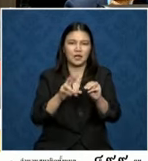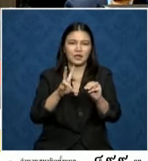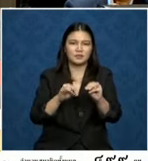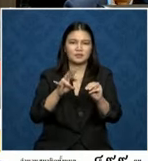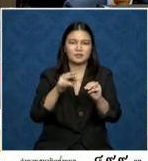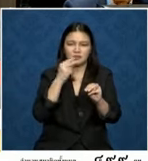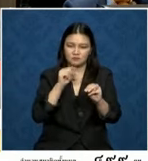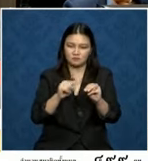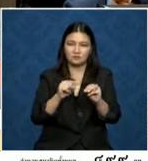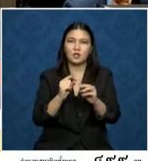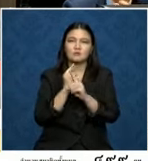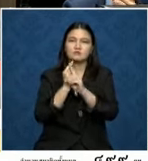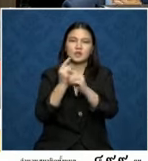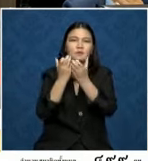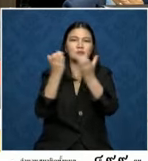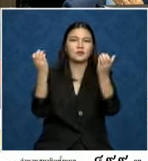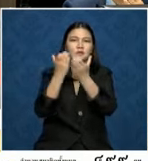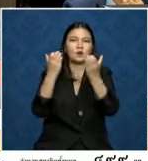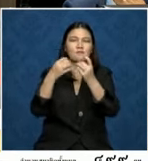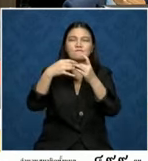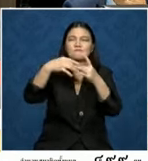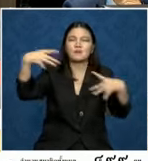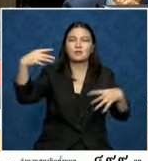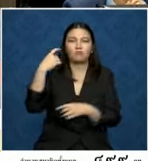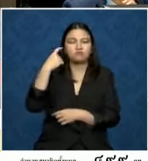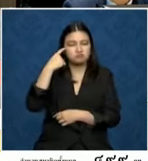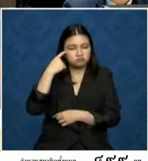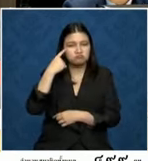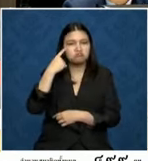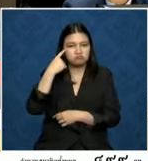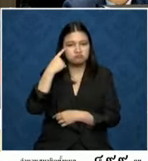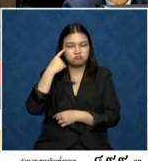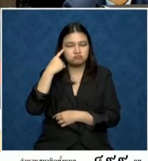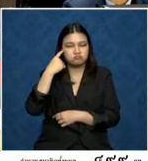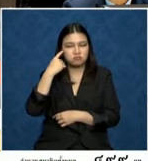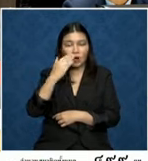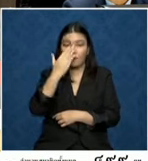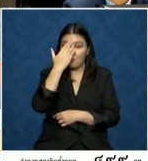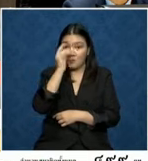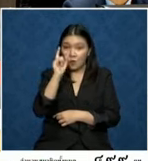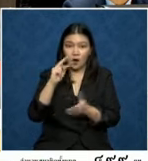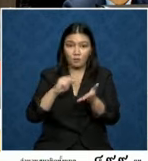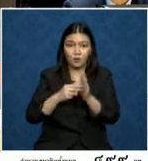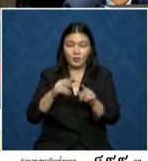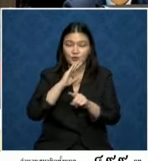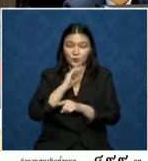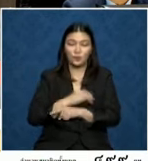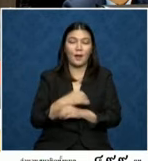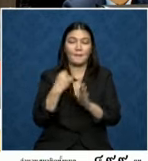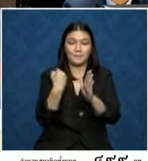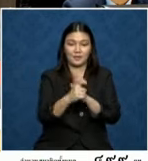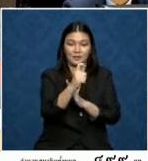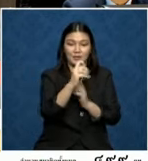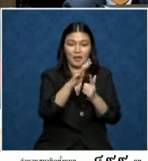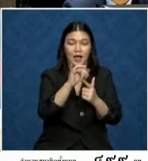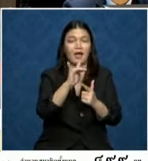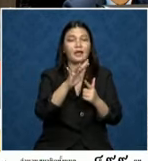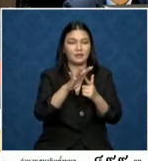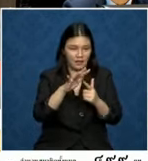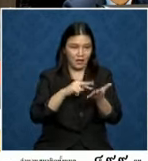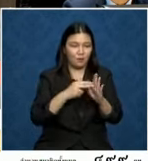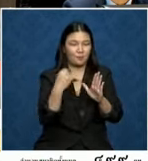รัฐธรรมนูญแห่งราชอาณาจักรไทยที่กำหนดให้พึงกำหนดโทษอาญาเฉพาะความผิดร้าย